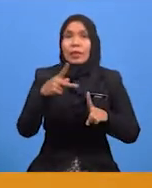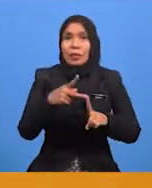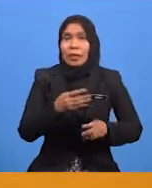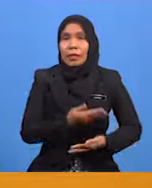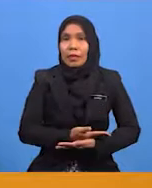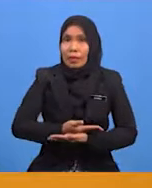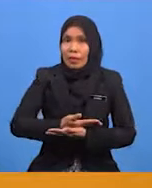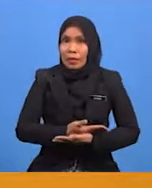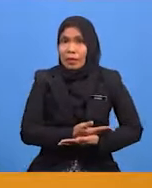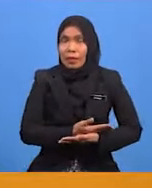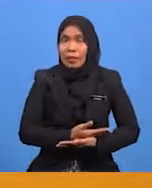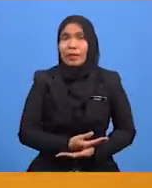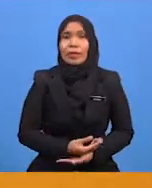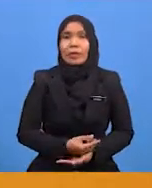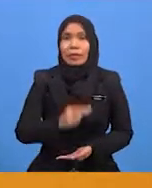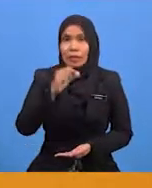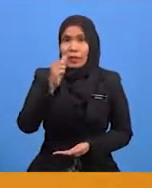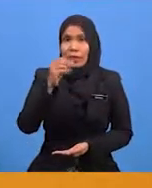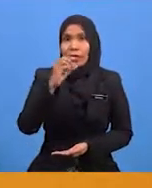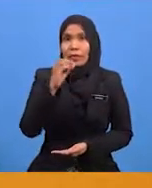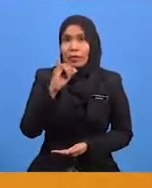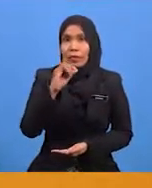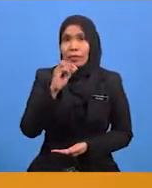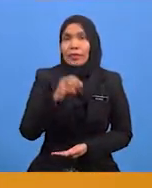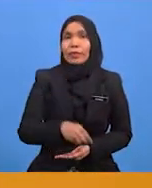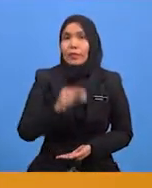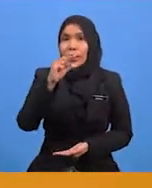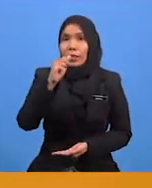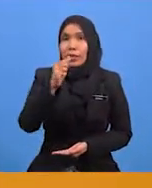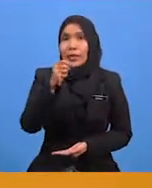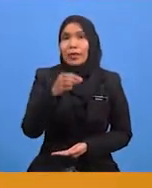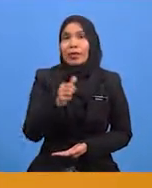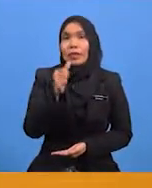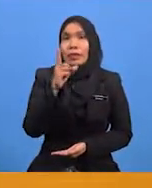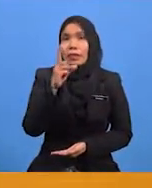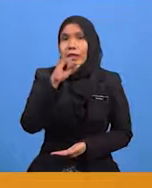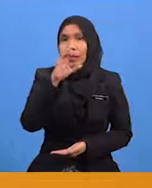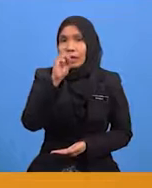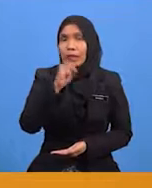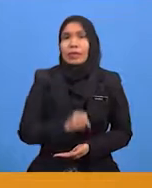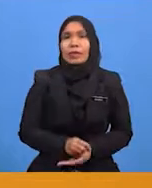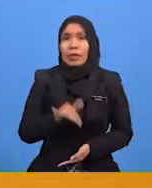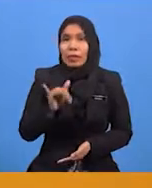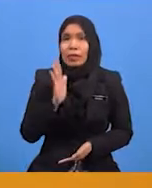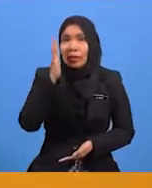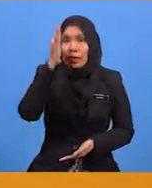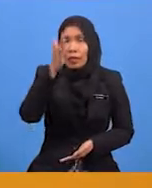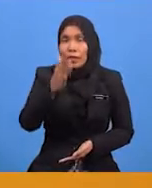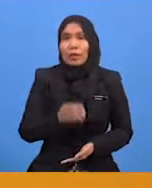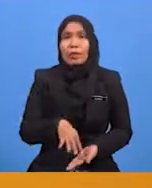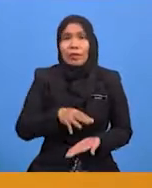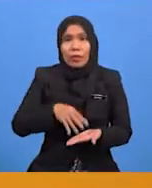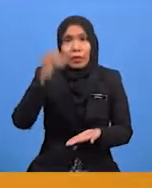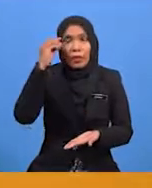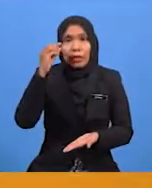anak-anak, terutamanya anak gadis yang akan melanjutkan pelajaran di